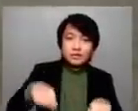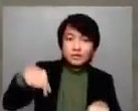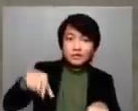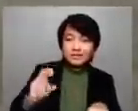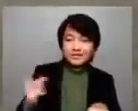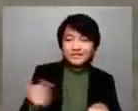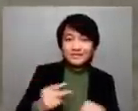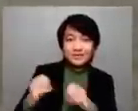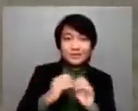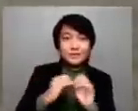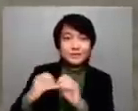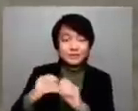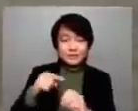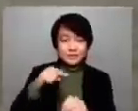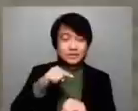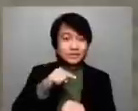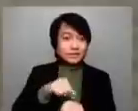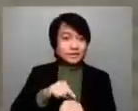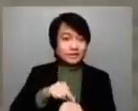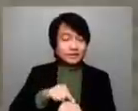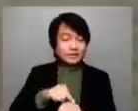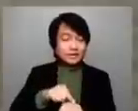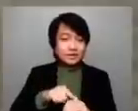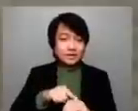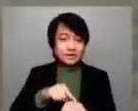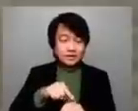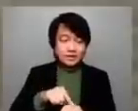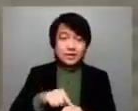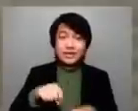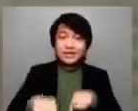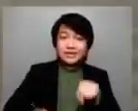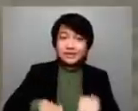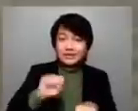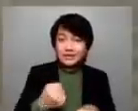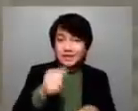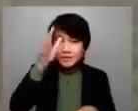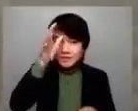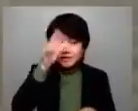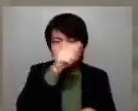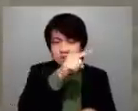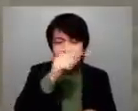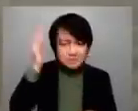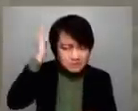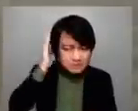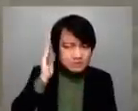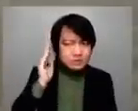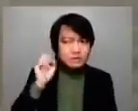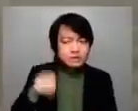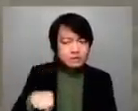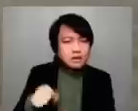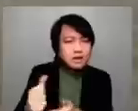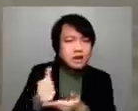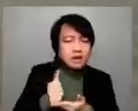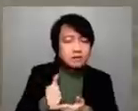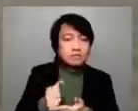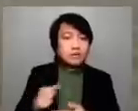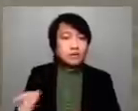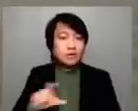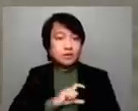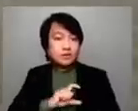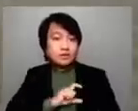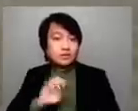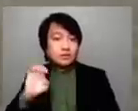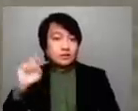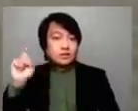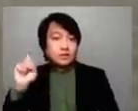siklista para ipaglaban ang karapatan ng ama hindi naman sumipot sa pagdinig na LTO dating pulis na si Wilfredo Gonzalez may unang